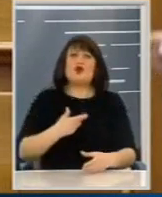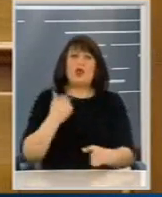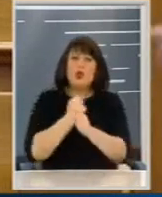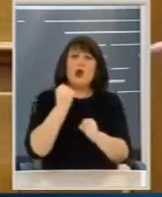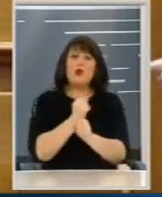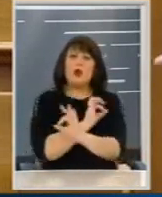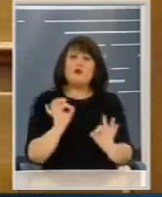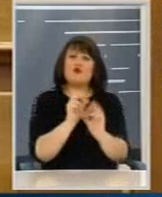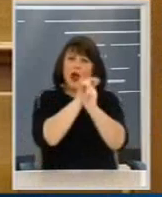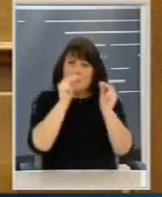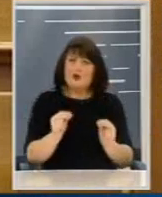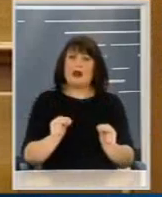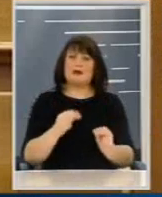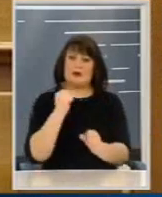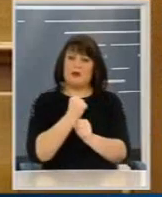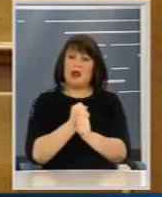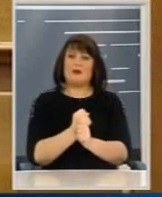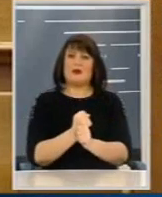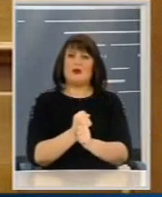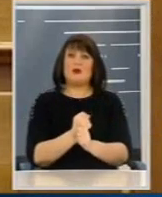τους με αποτελεσματικότητα και με επαγγελματισμό.